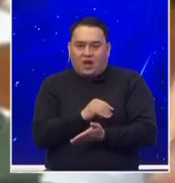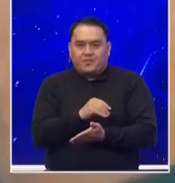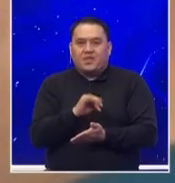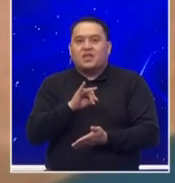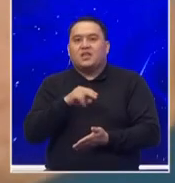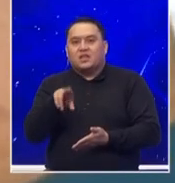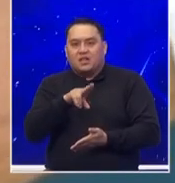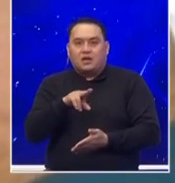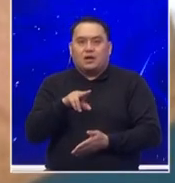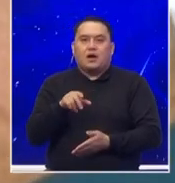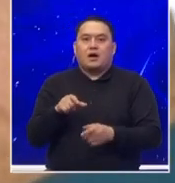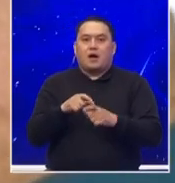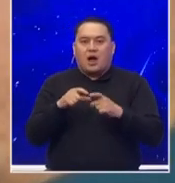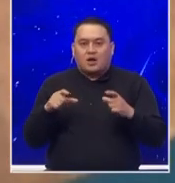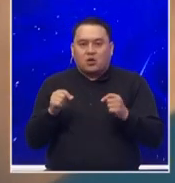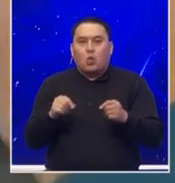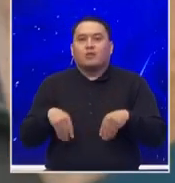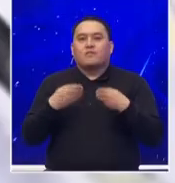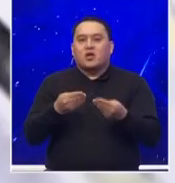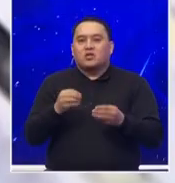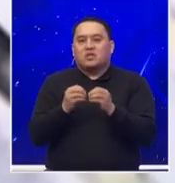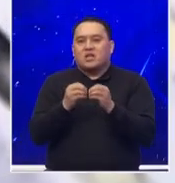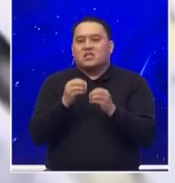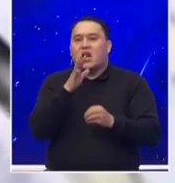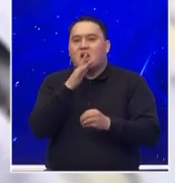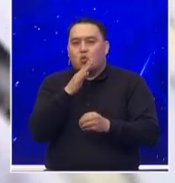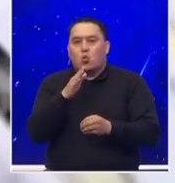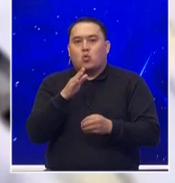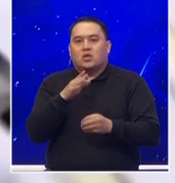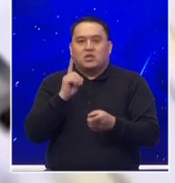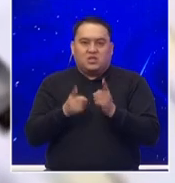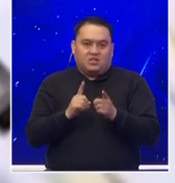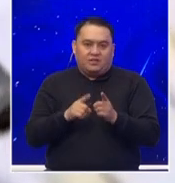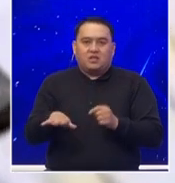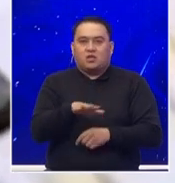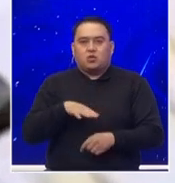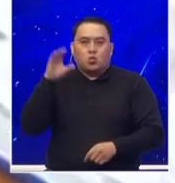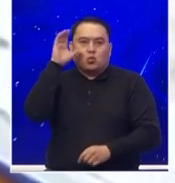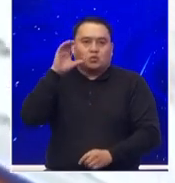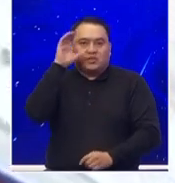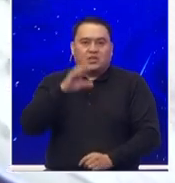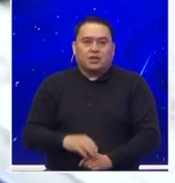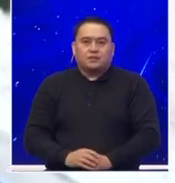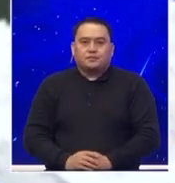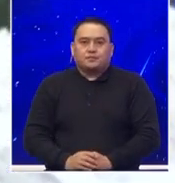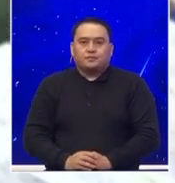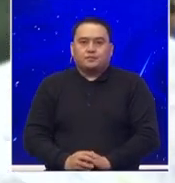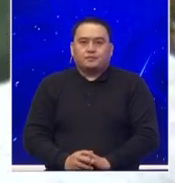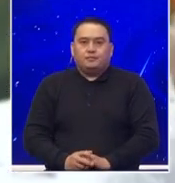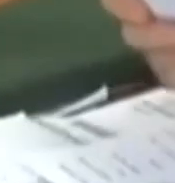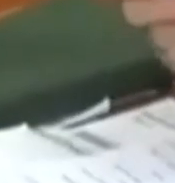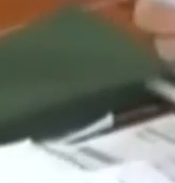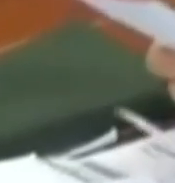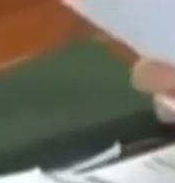Кроме того, ID-карты будут выдаваться сроком на 10 лет и будут действительны только на территории Узбекистана.